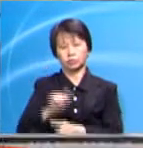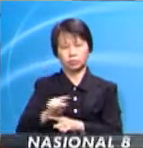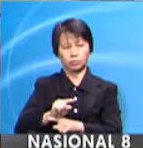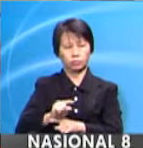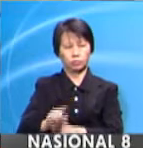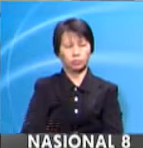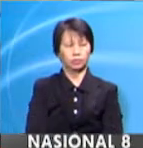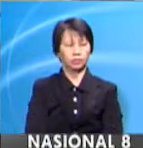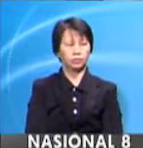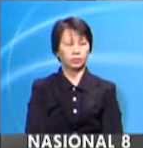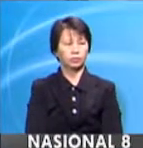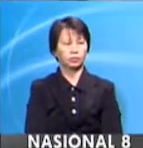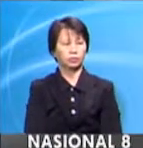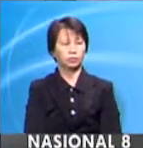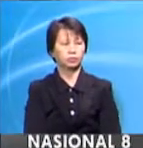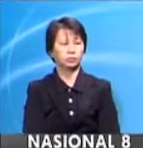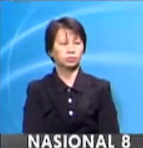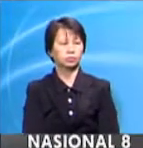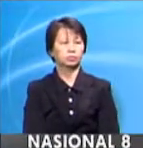2 emas, 4 perak dan 1 gangsa.